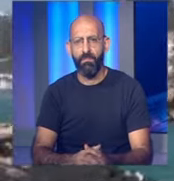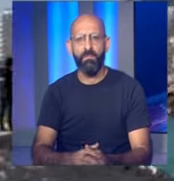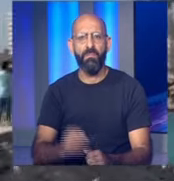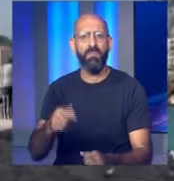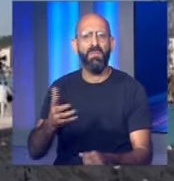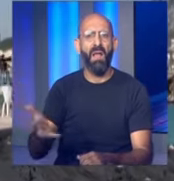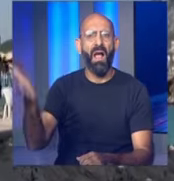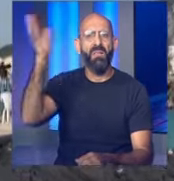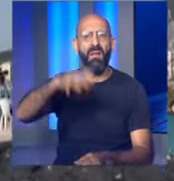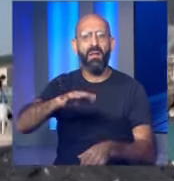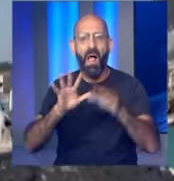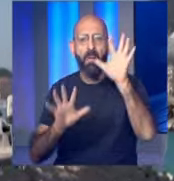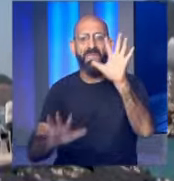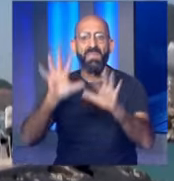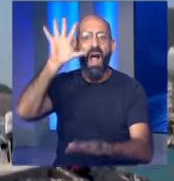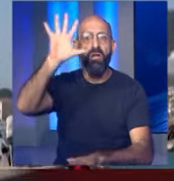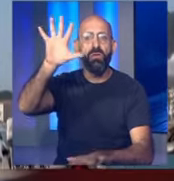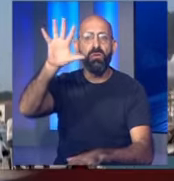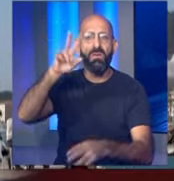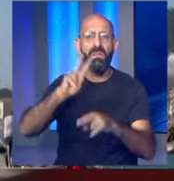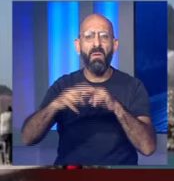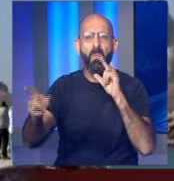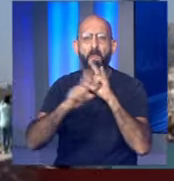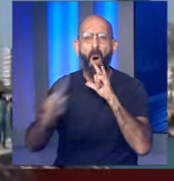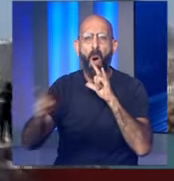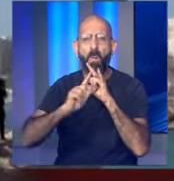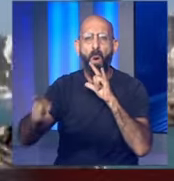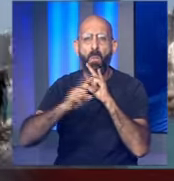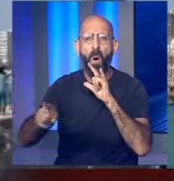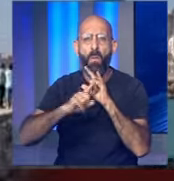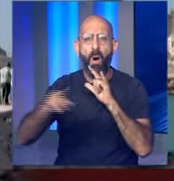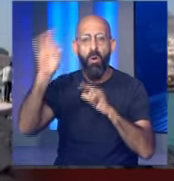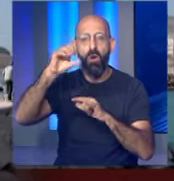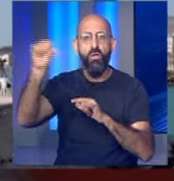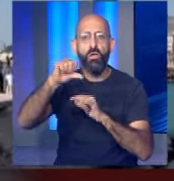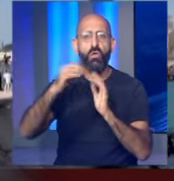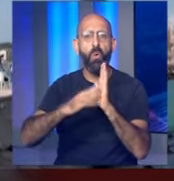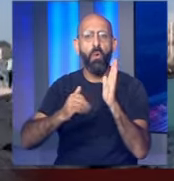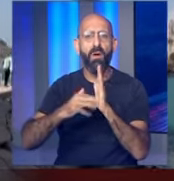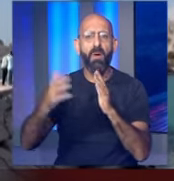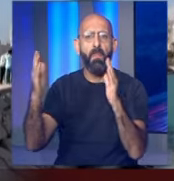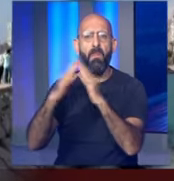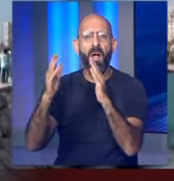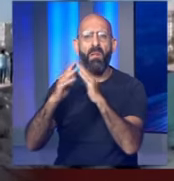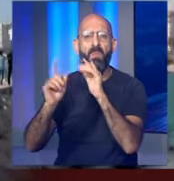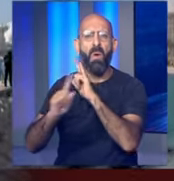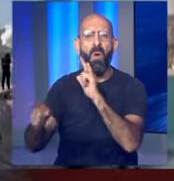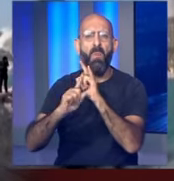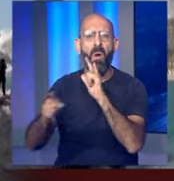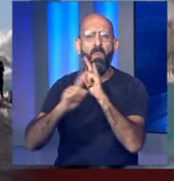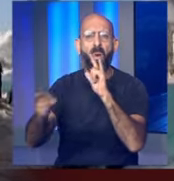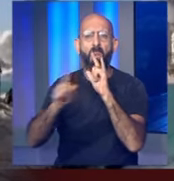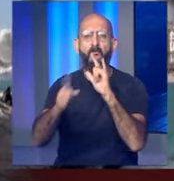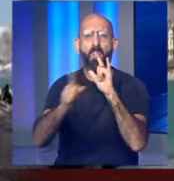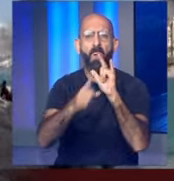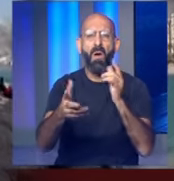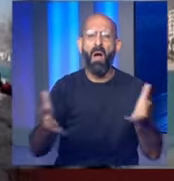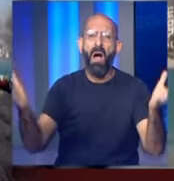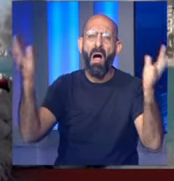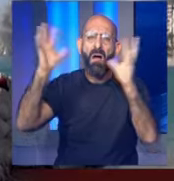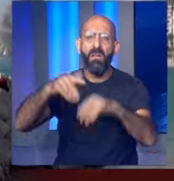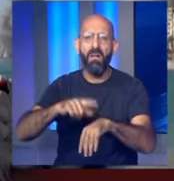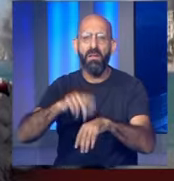أكثر من 15 غارة إسرائيلية عنيفة ومتلاحقة استهدفت أحياء في مدينة صور وفي عدد من